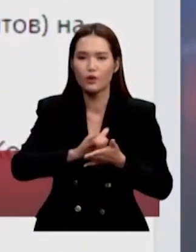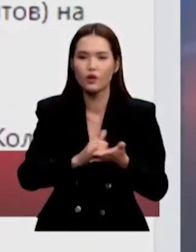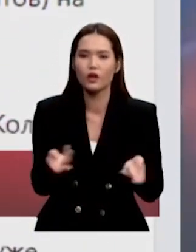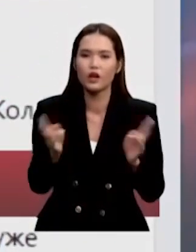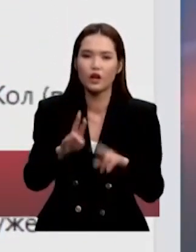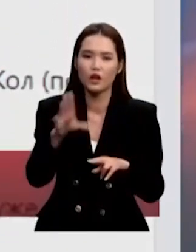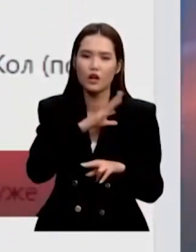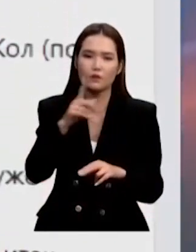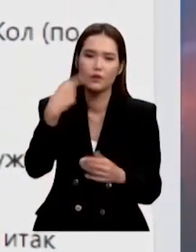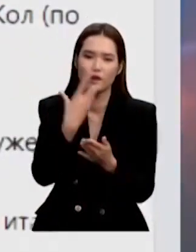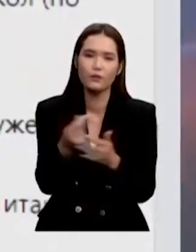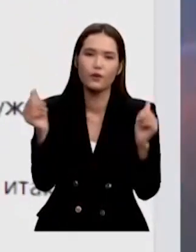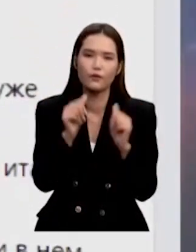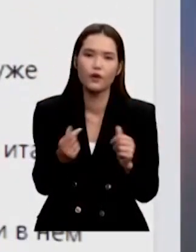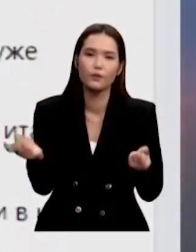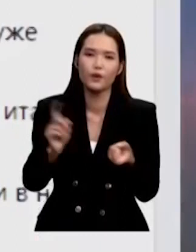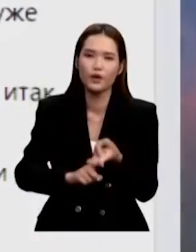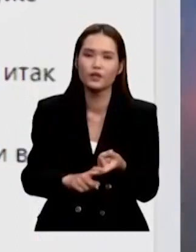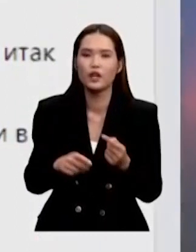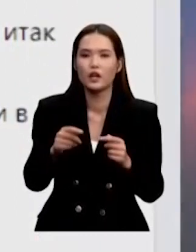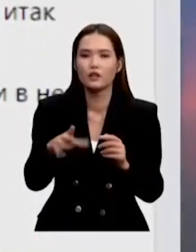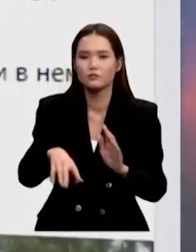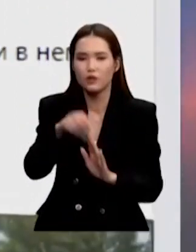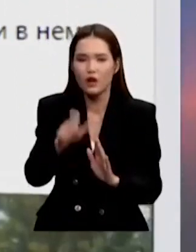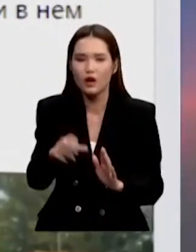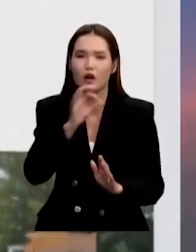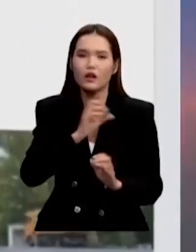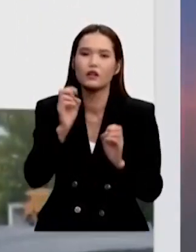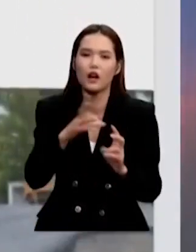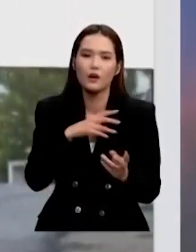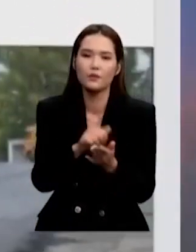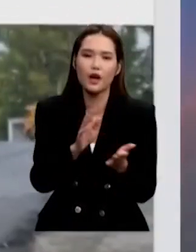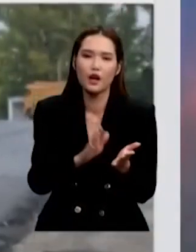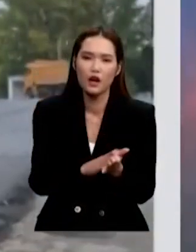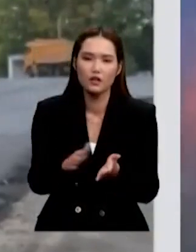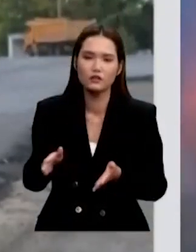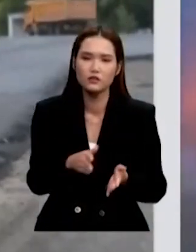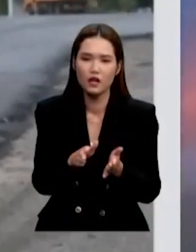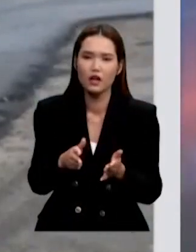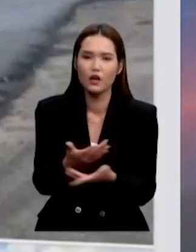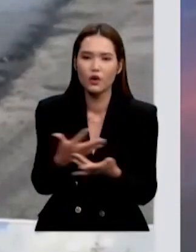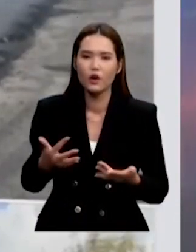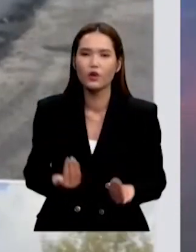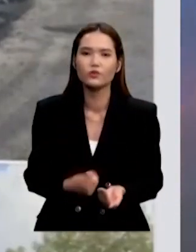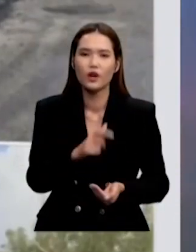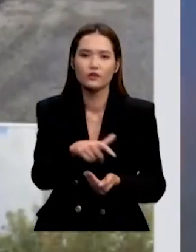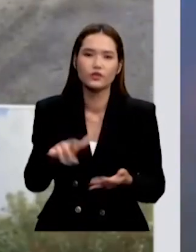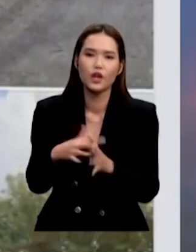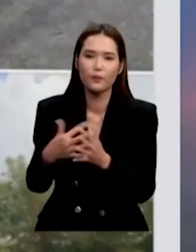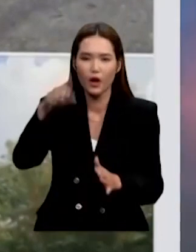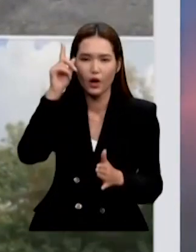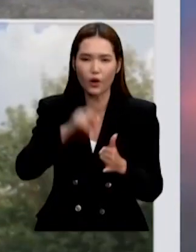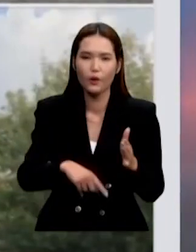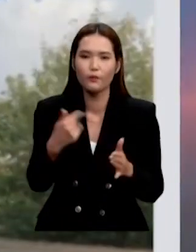поселок. Свою информацию он сверил на портале госзакупок и готов отстаивать свои права в суде. Жители поселка признались, что им